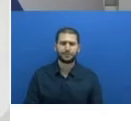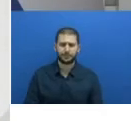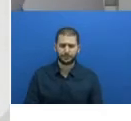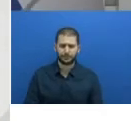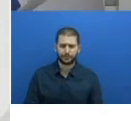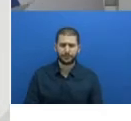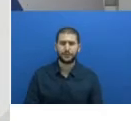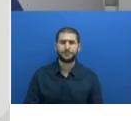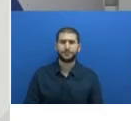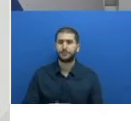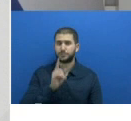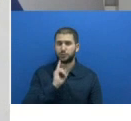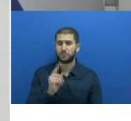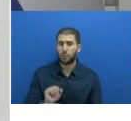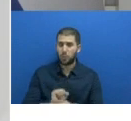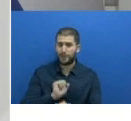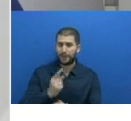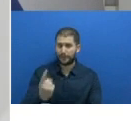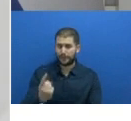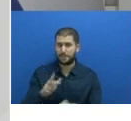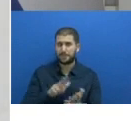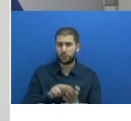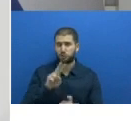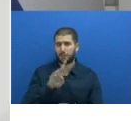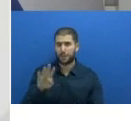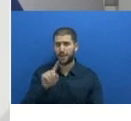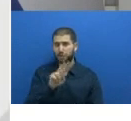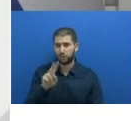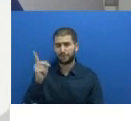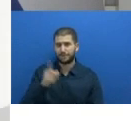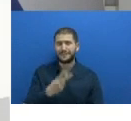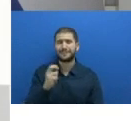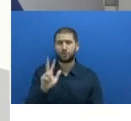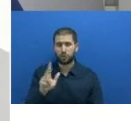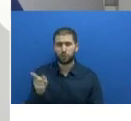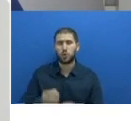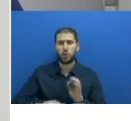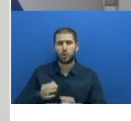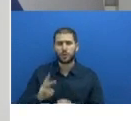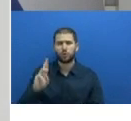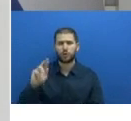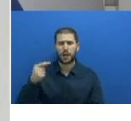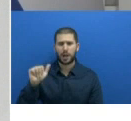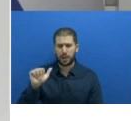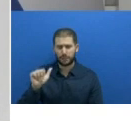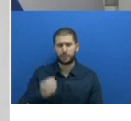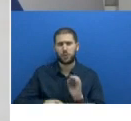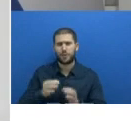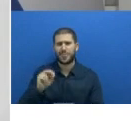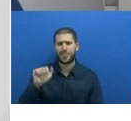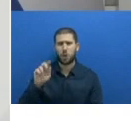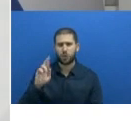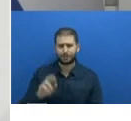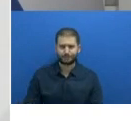לא מעניק לשופטי בגץ סמכות לפסול חוקים, הסמכות הזאת הם רכשו אותה בפסיקה, והסמכות הזאת, אומר אהרון ברק, היא נשענת על חוקי